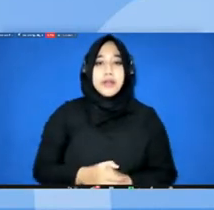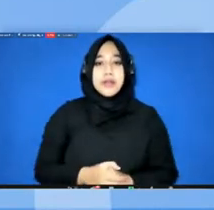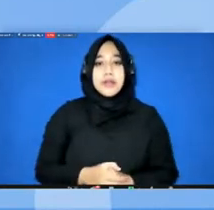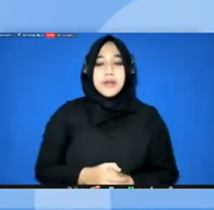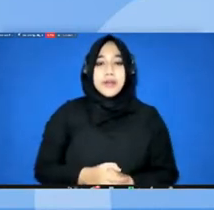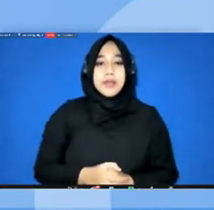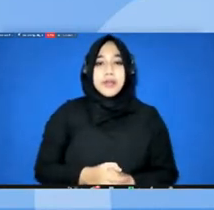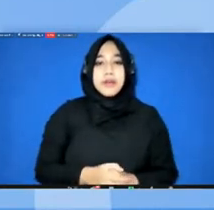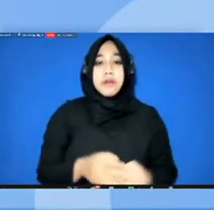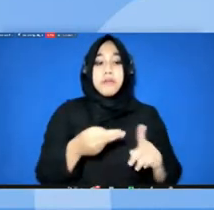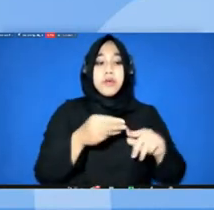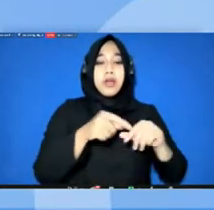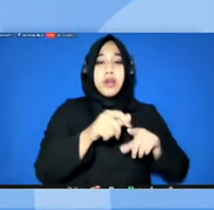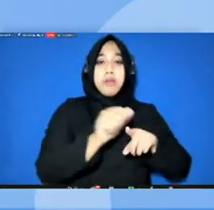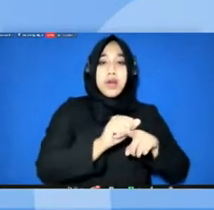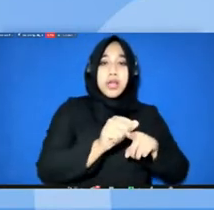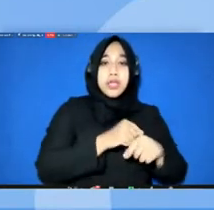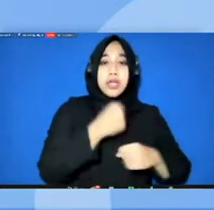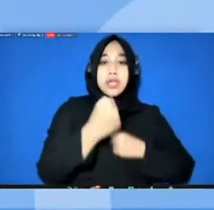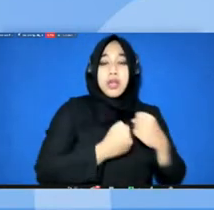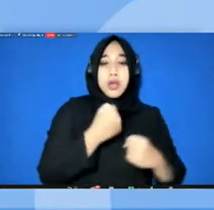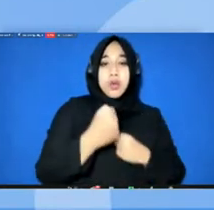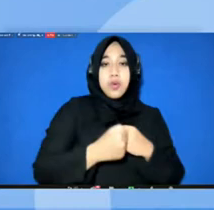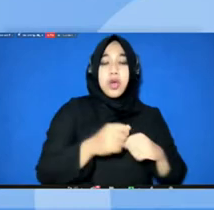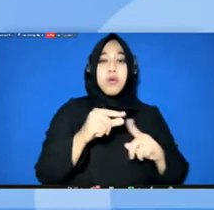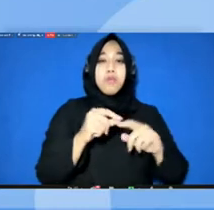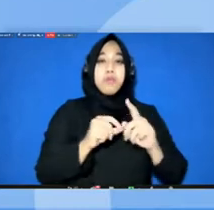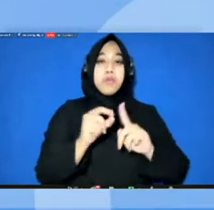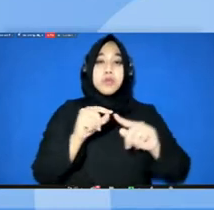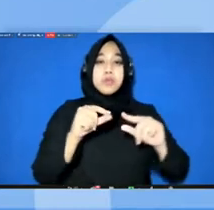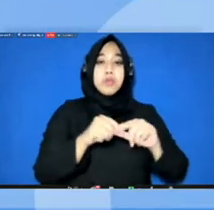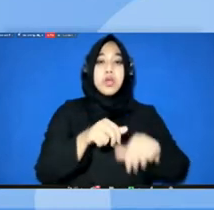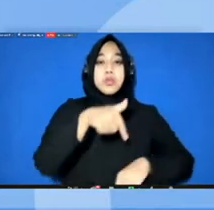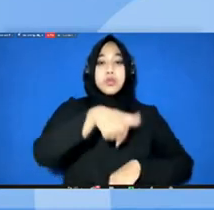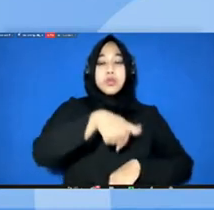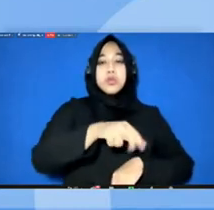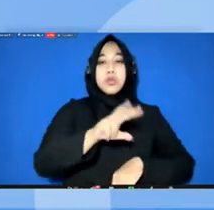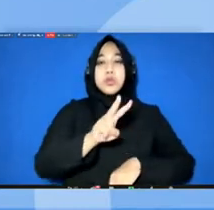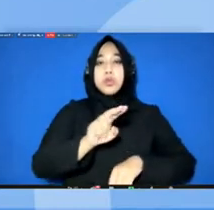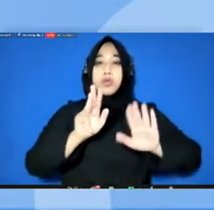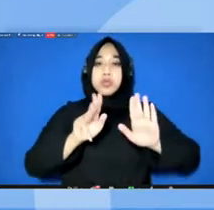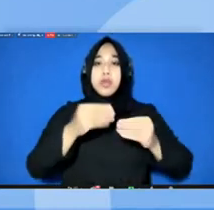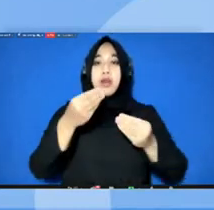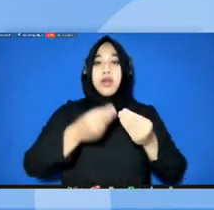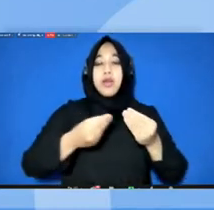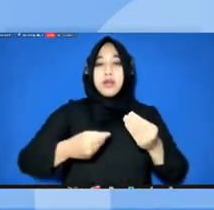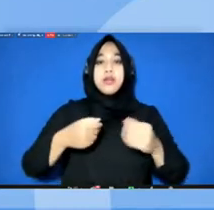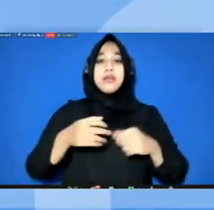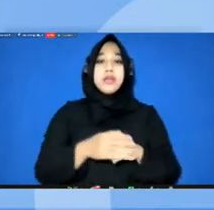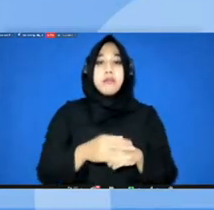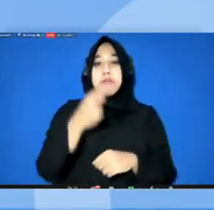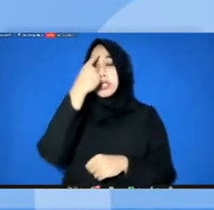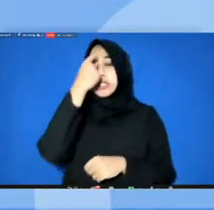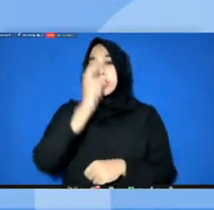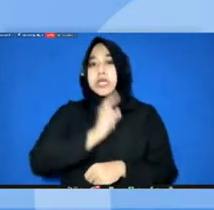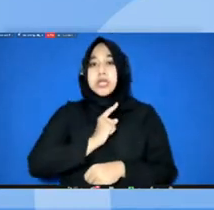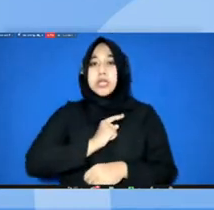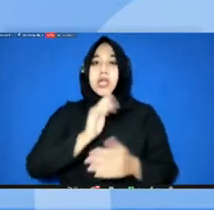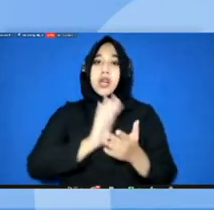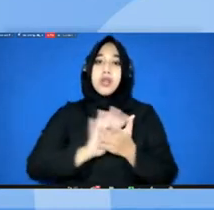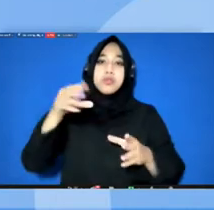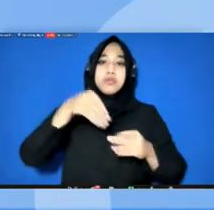Berbekal dengan pelatihan yang dilakukan oleh PUSPA, 729 kader dengan percaya diri terjun